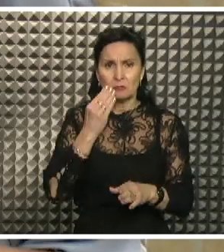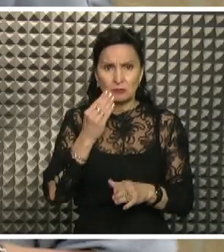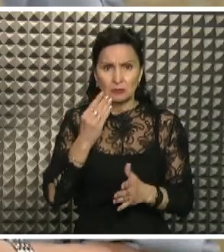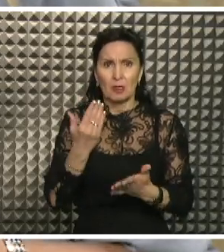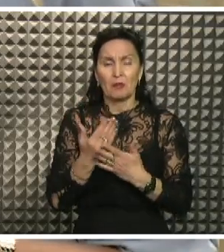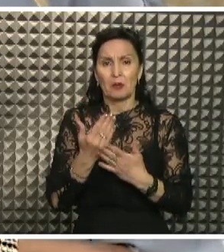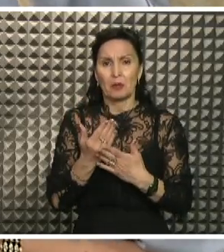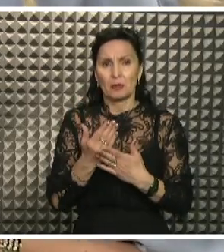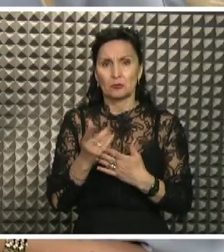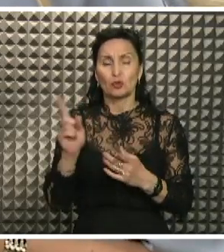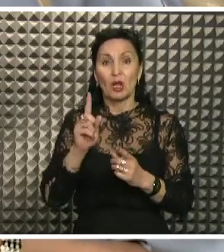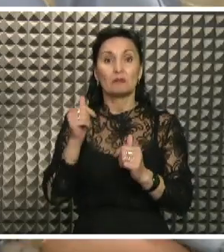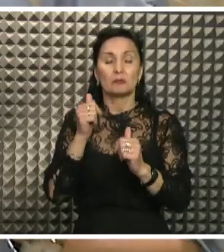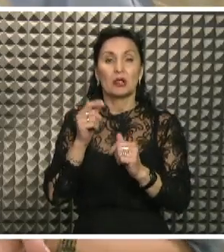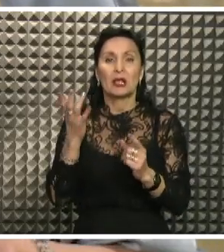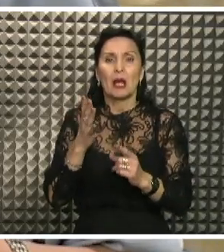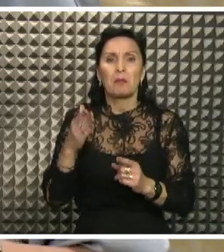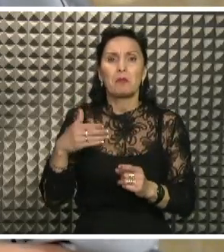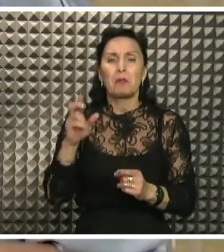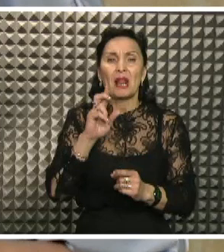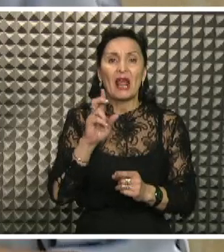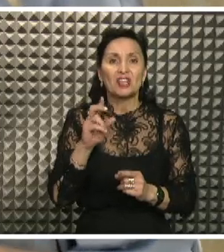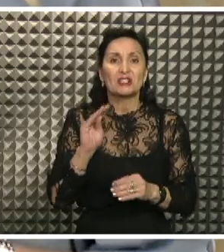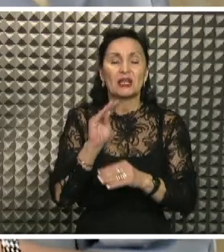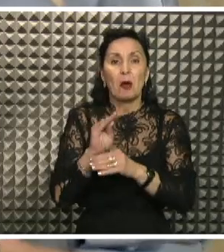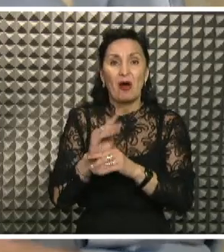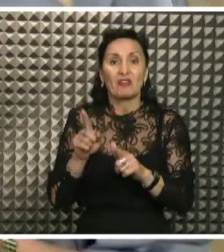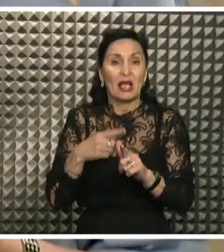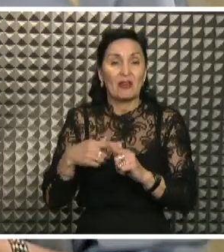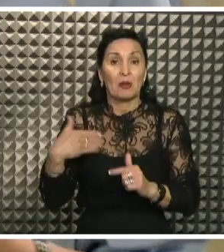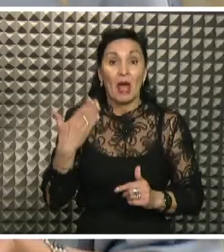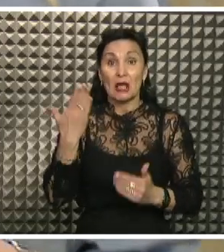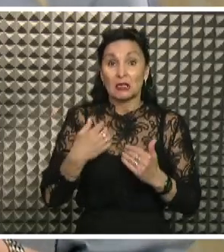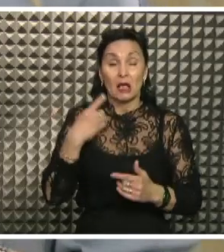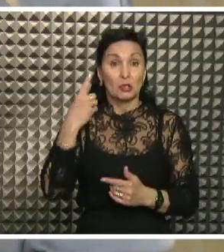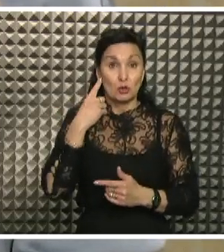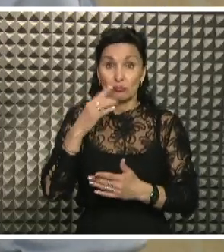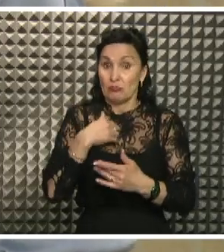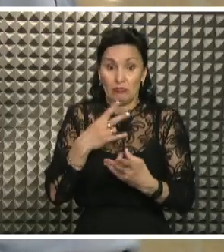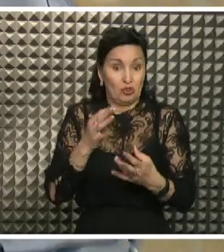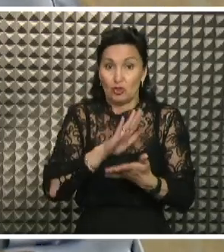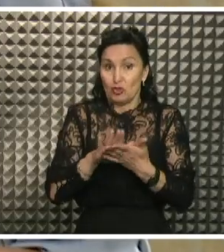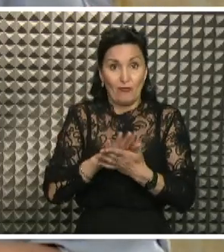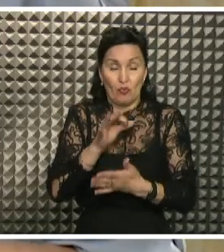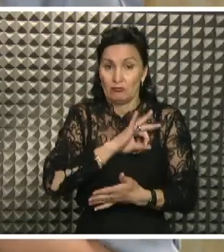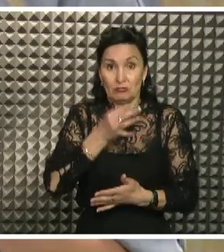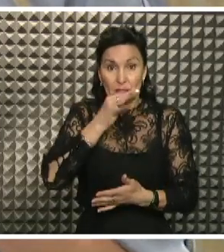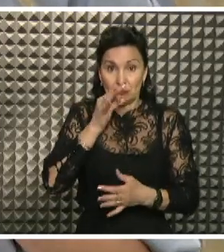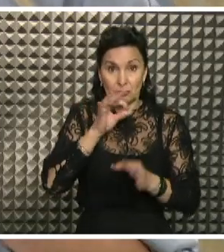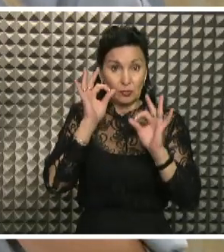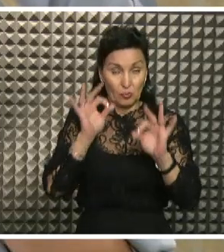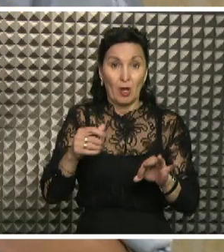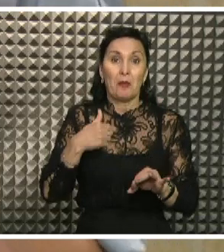они принимают какие-то биологические активные добавки или те же витамины. И если я слышу ответ, что нет, я ничего не принимаю, то это